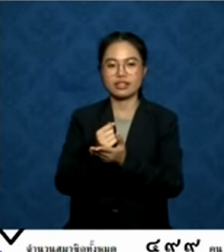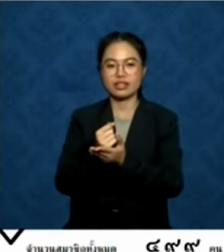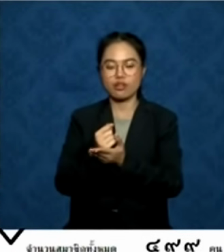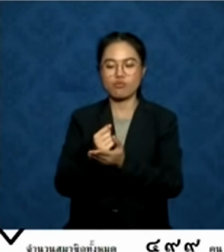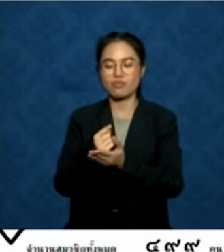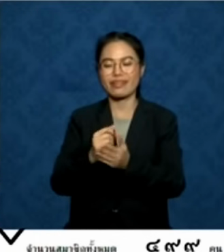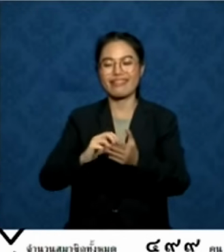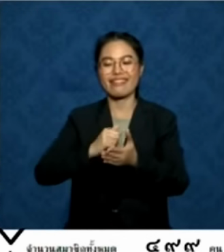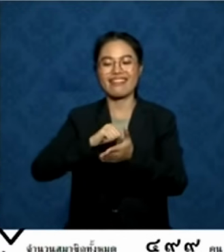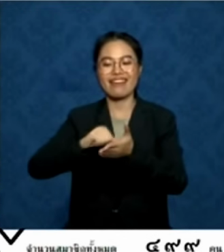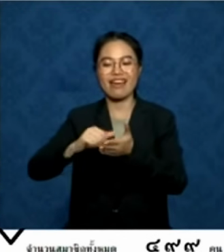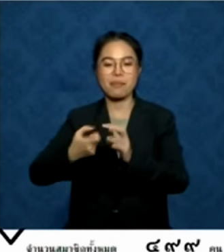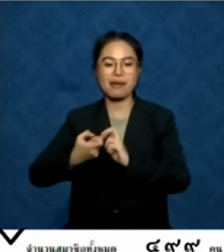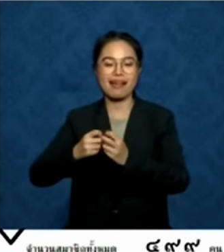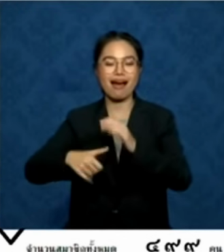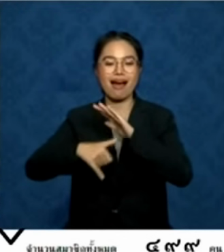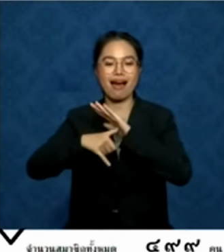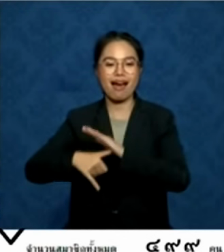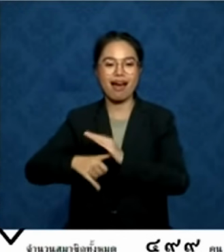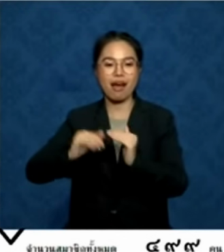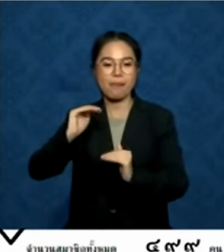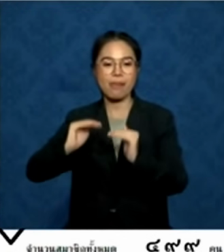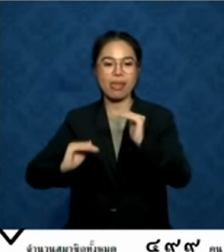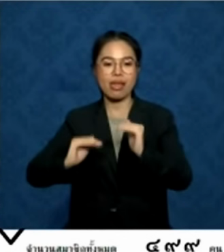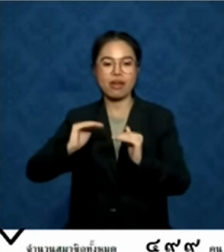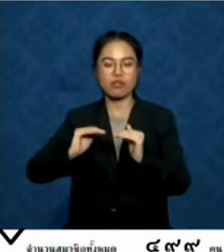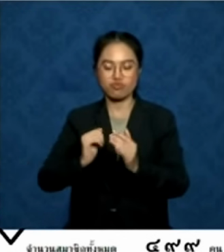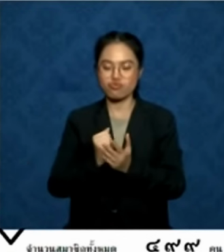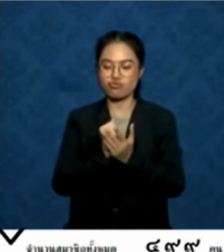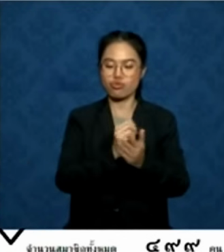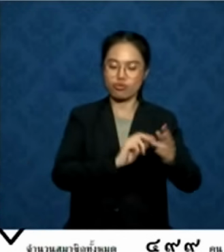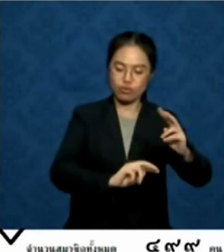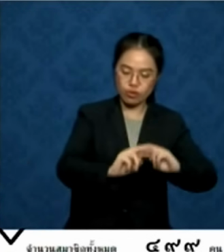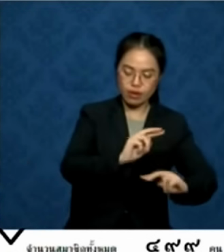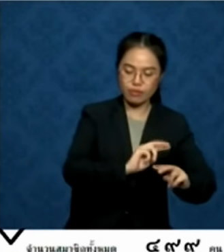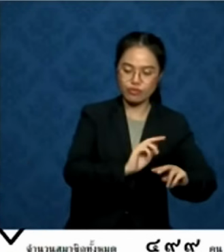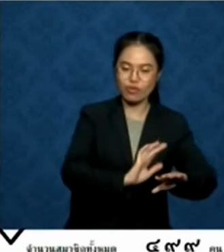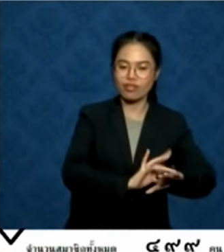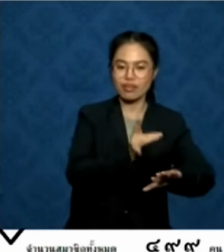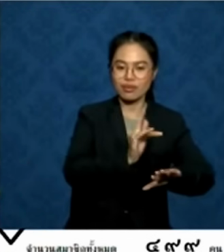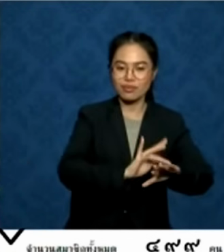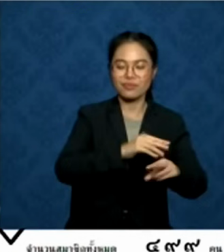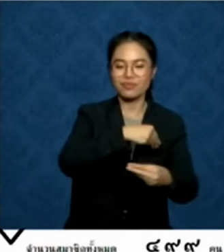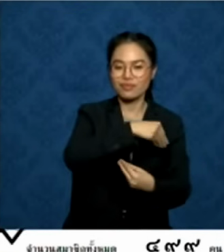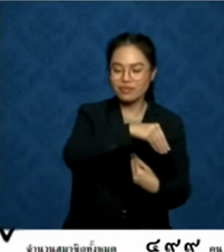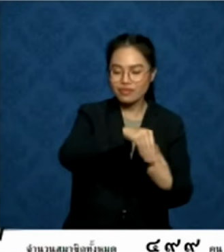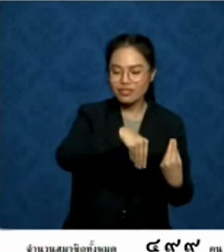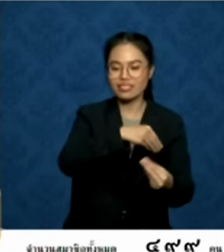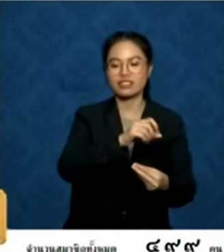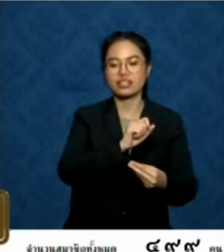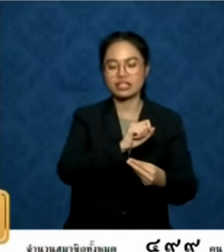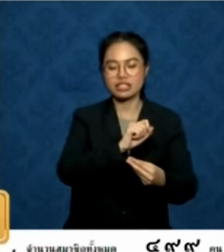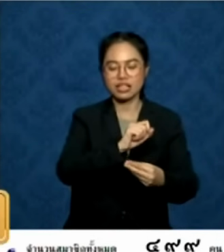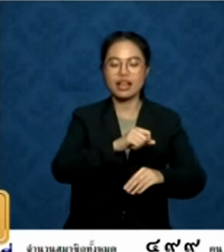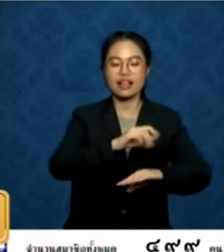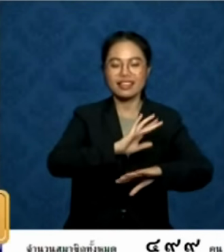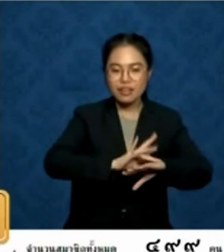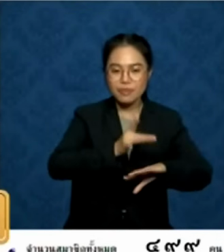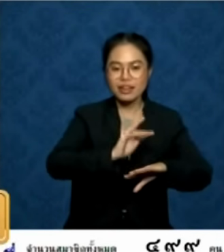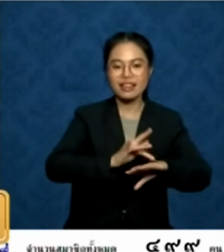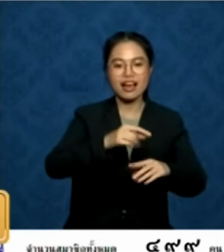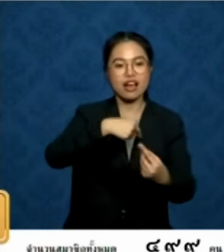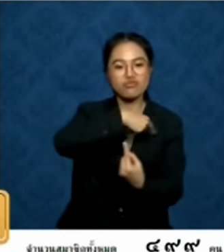ความเหลื่อมล้ำรวมทั้งการอนุรักษ์และพื้นฟูทรัพยากรธรรมชาติและสิ่งแวดล้อมให้ปรับตัวได้ทัน